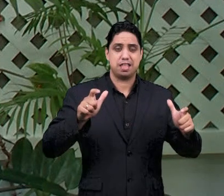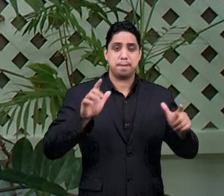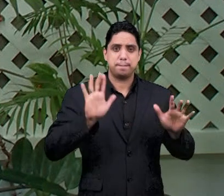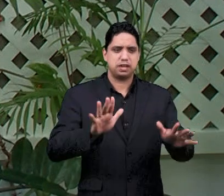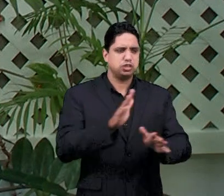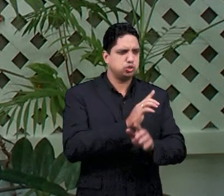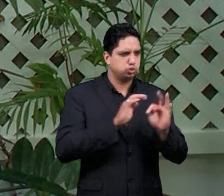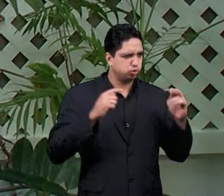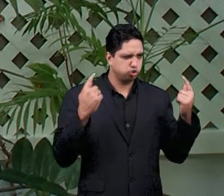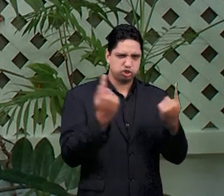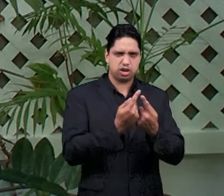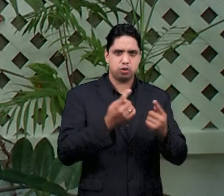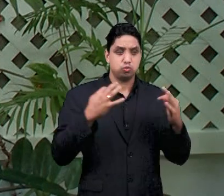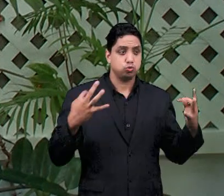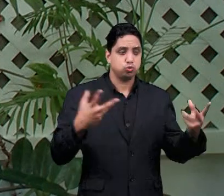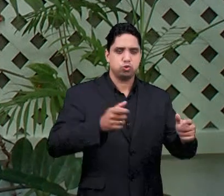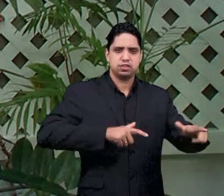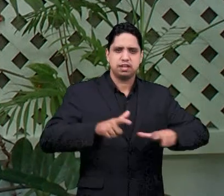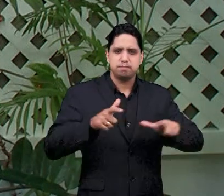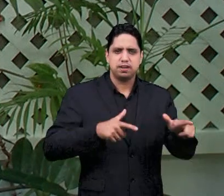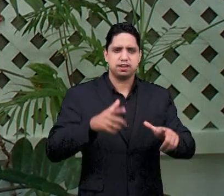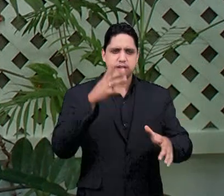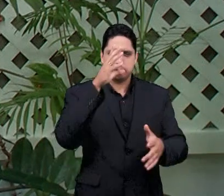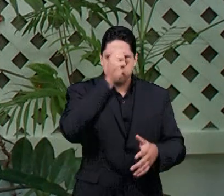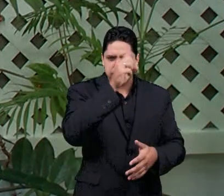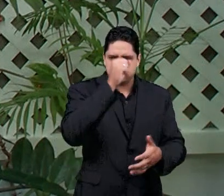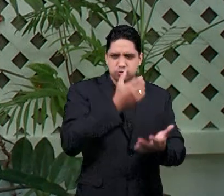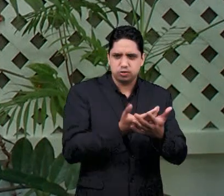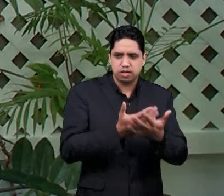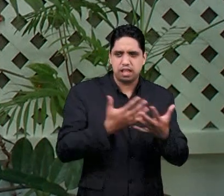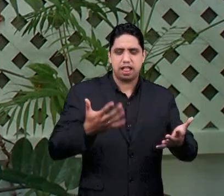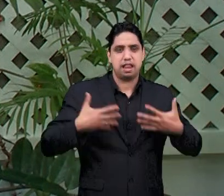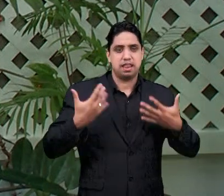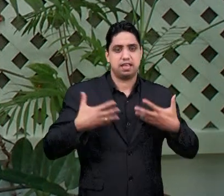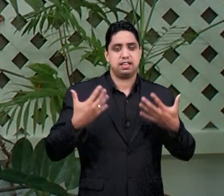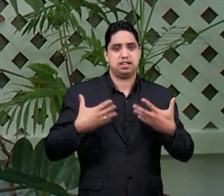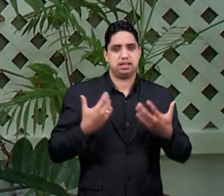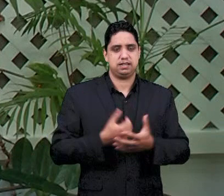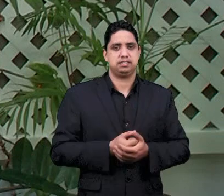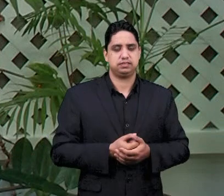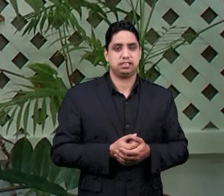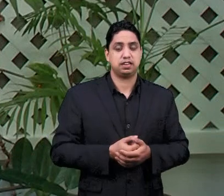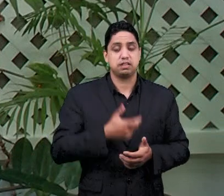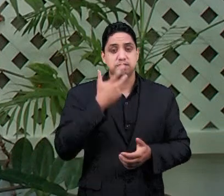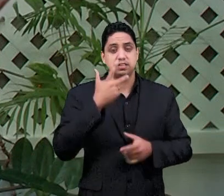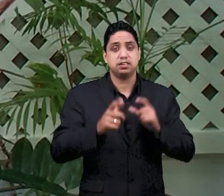toutes les églises travaillent avec joie jusqu'à présent. Dans l'État de São Paulo,